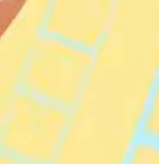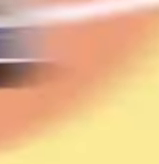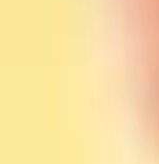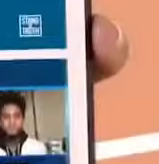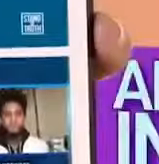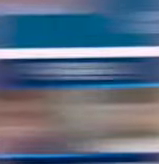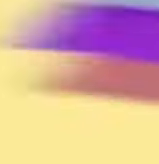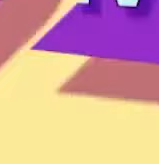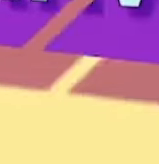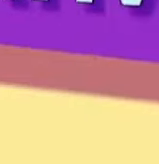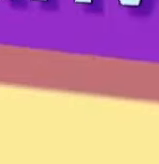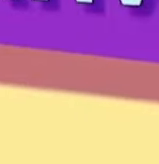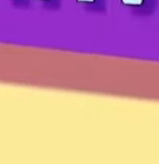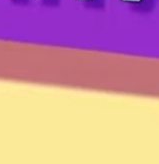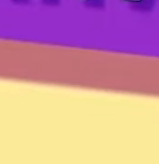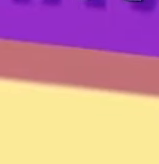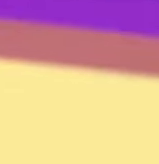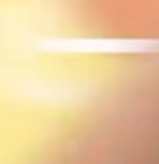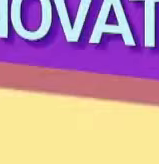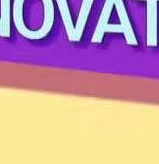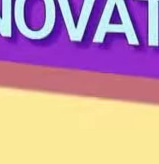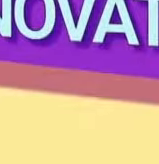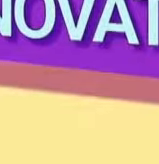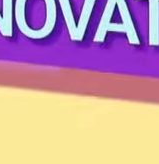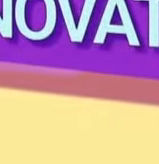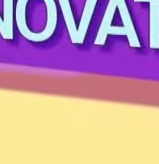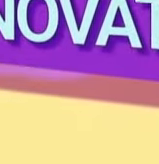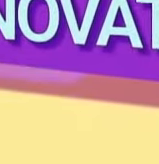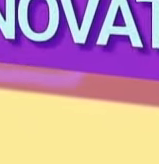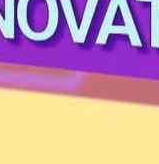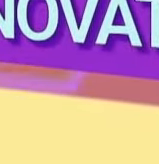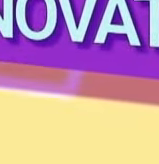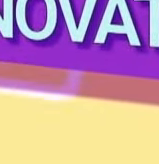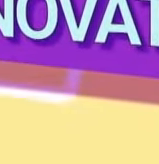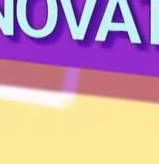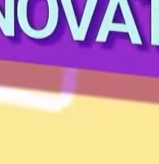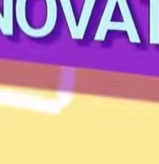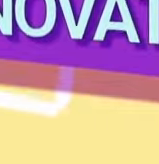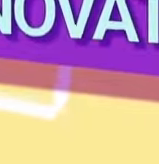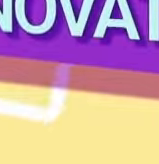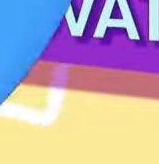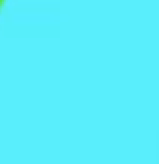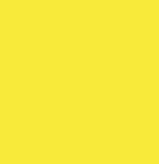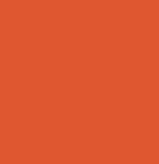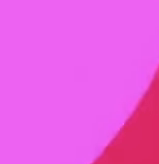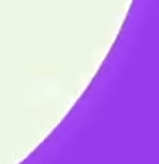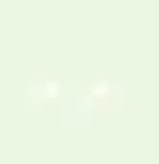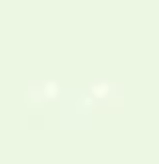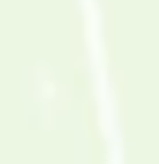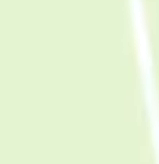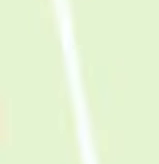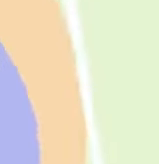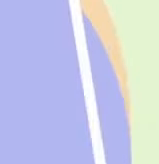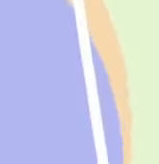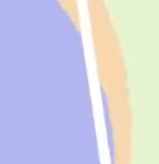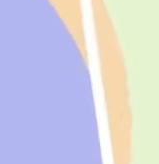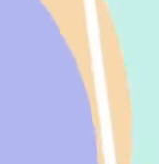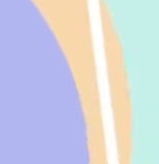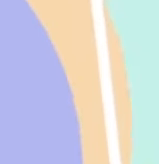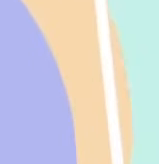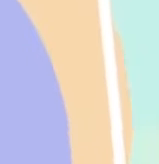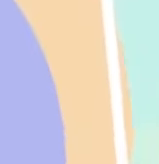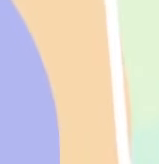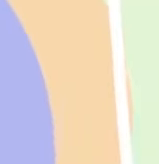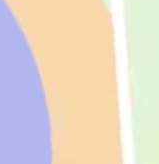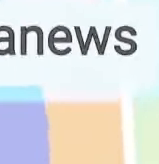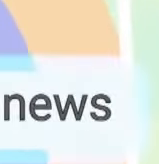Huwag magpahuli sa fresh and innovative content from GMA News and Public Affairs. Visit the official GMA